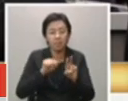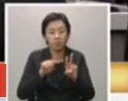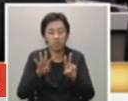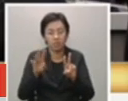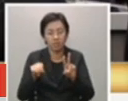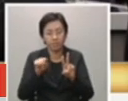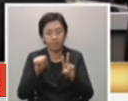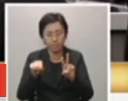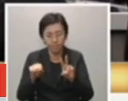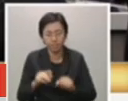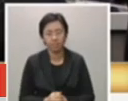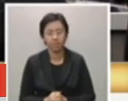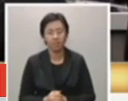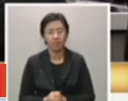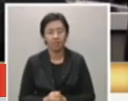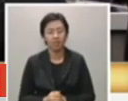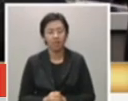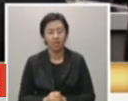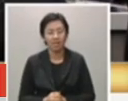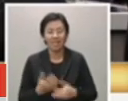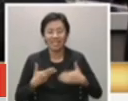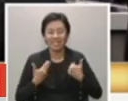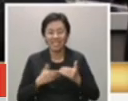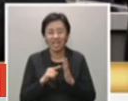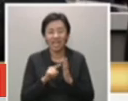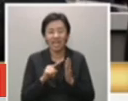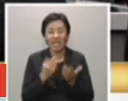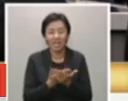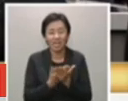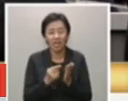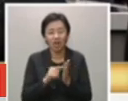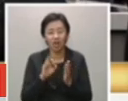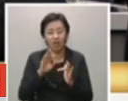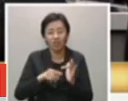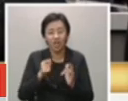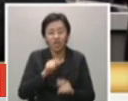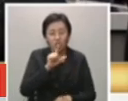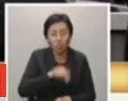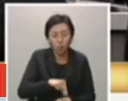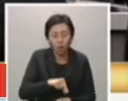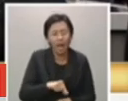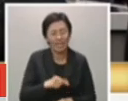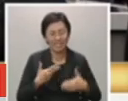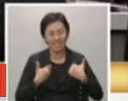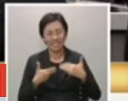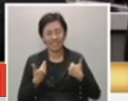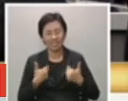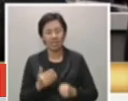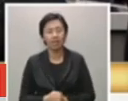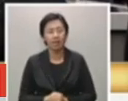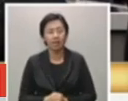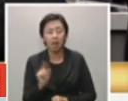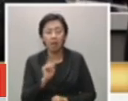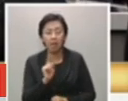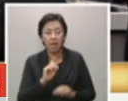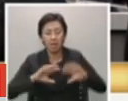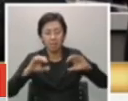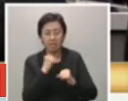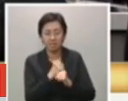พลเอกประยุทธ์เคยแสดงความดีใจเรื่องอัตราเงินเฟ้อต่ำครับท่านบอกเป็นผลงานรัฐบ